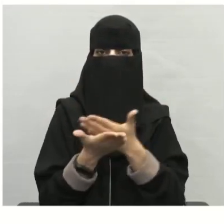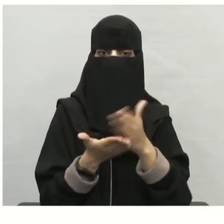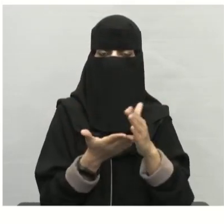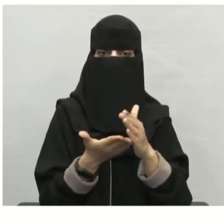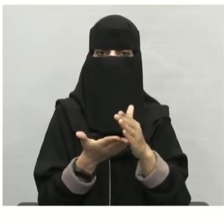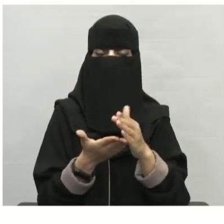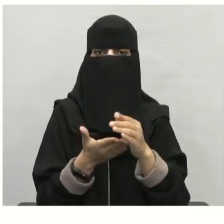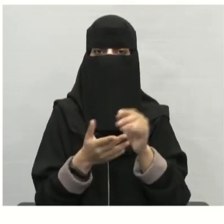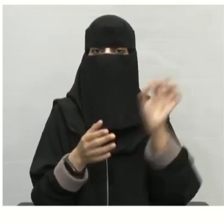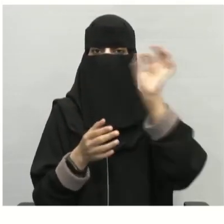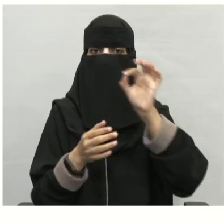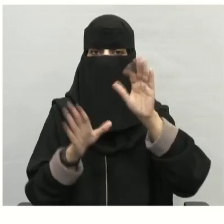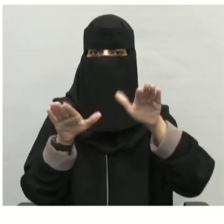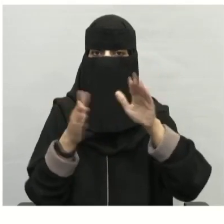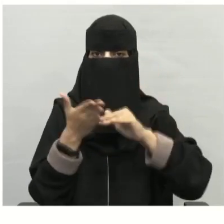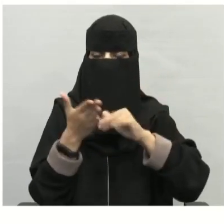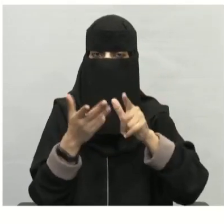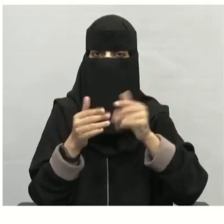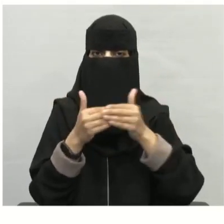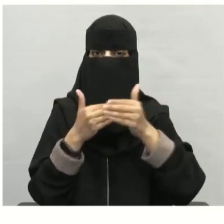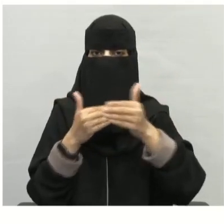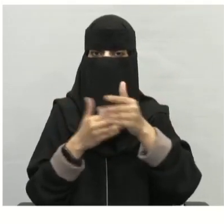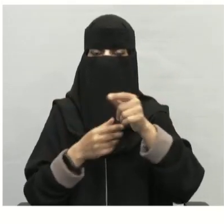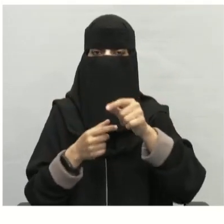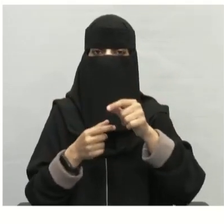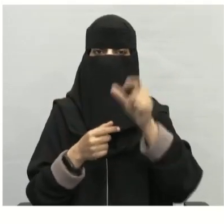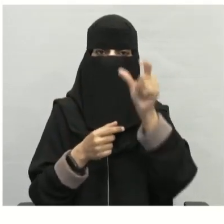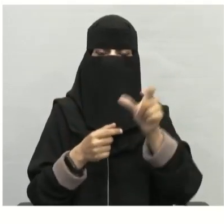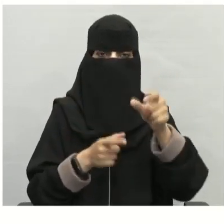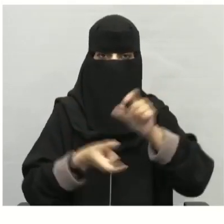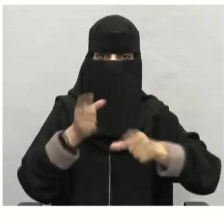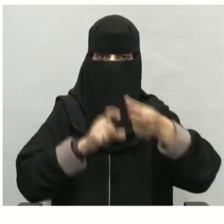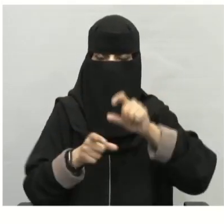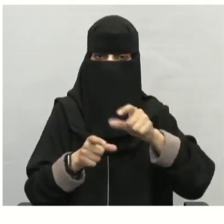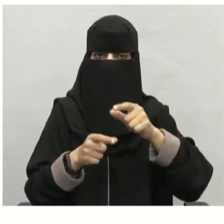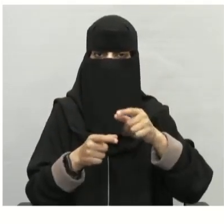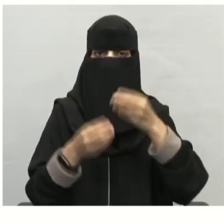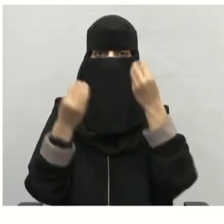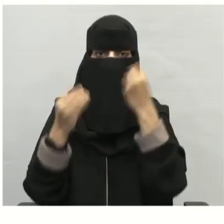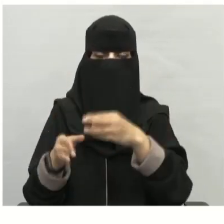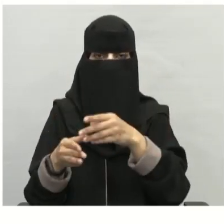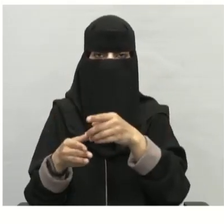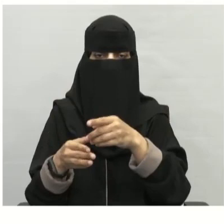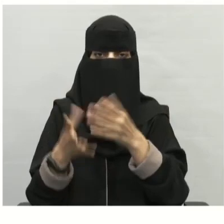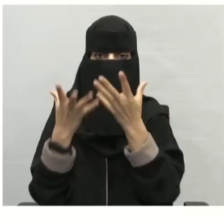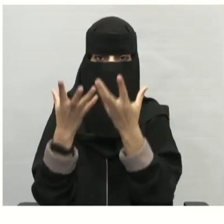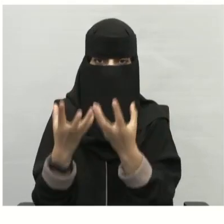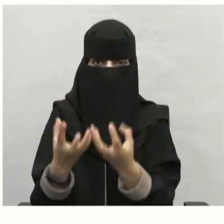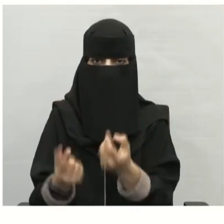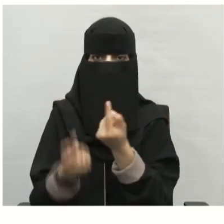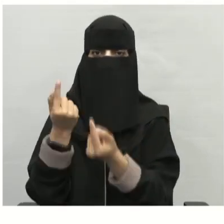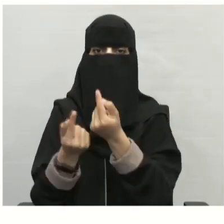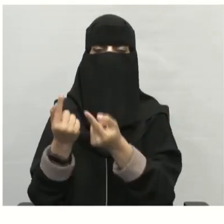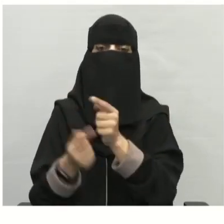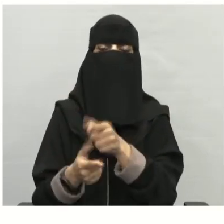الحشرات الضاره الابتعاد عن المواد الكيميائيه التي تسبب قتل او ذبول بعض هذه